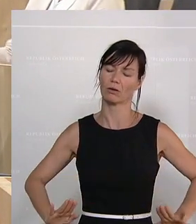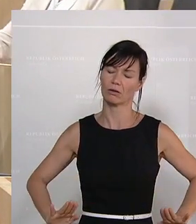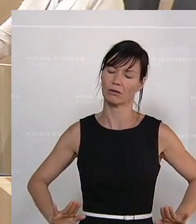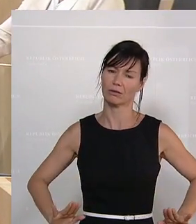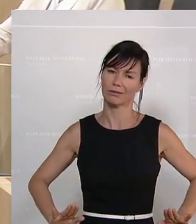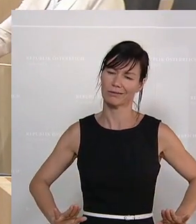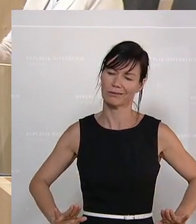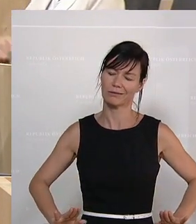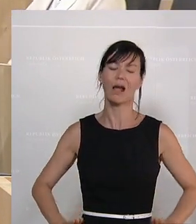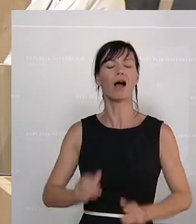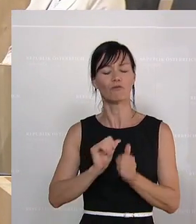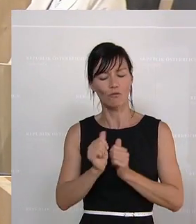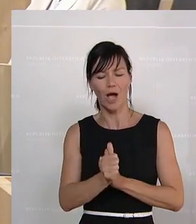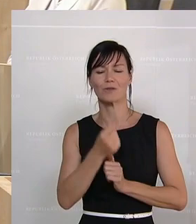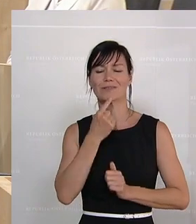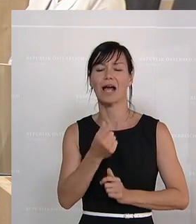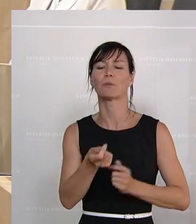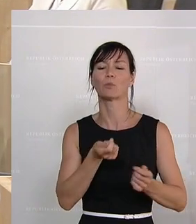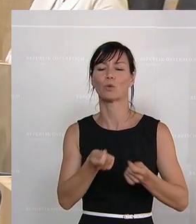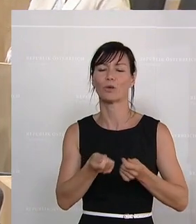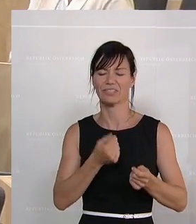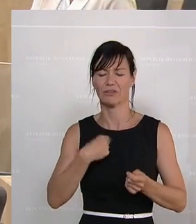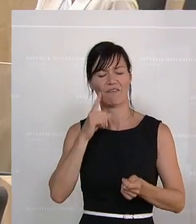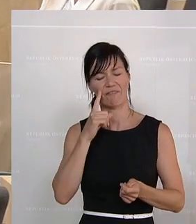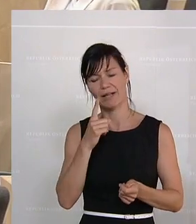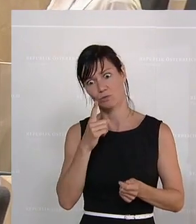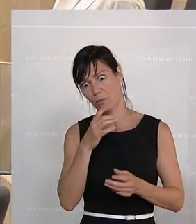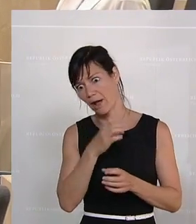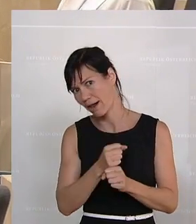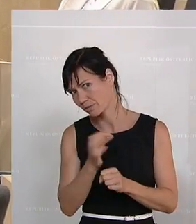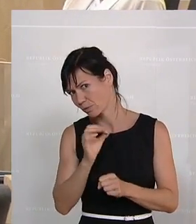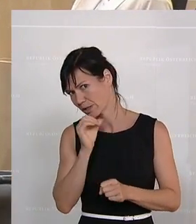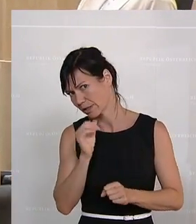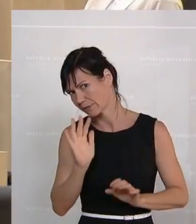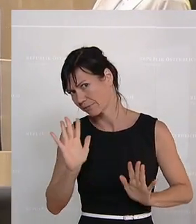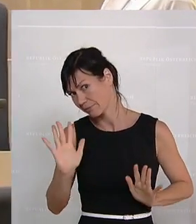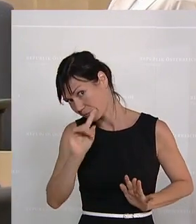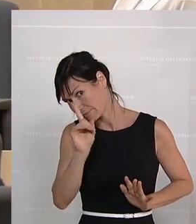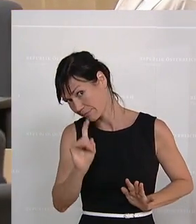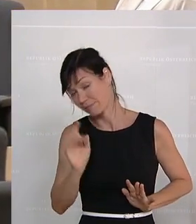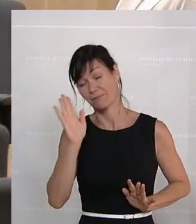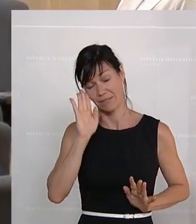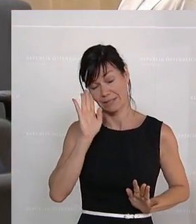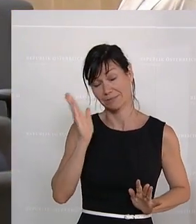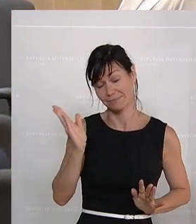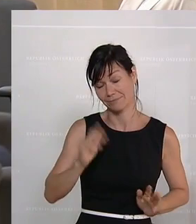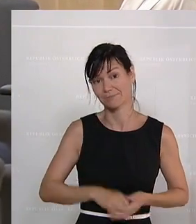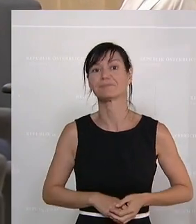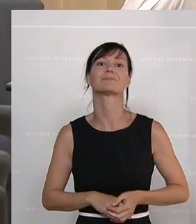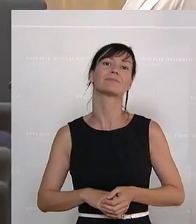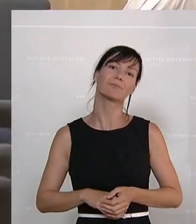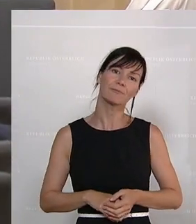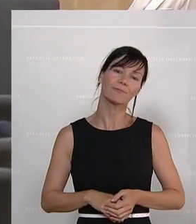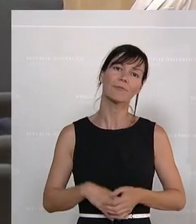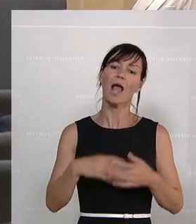politischen zusage sie wissen dass politische zusagen manchmal wert sind und manchmal nicht und das sind natürlich auch dinge dabei